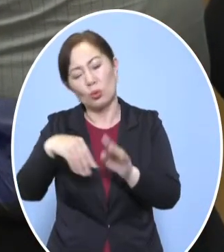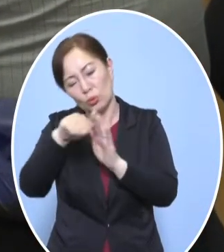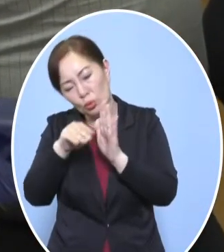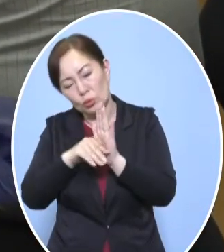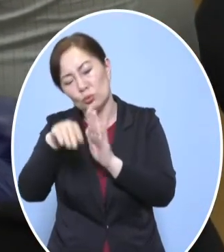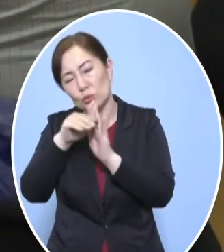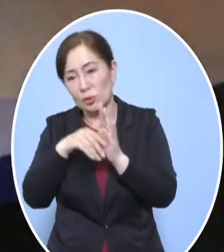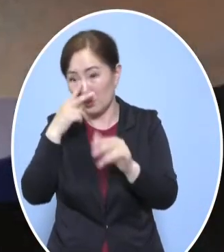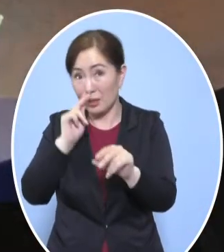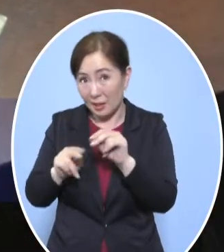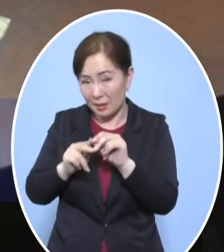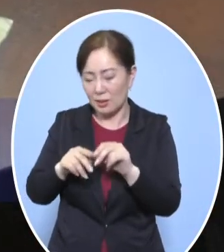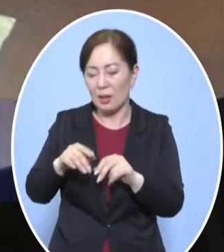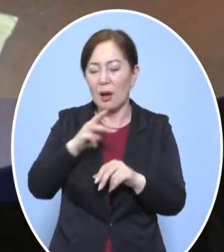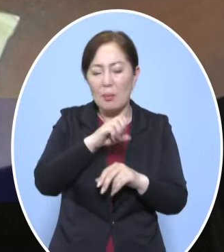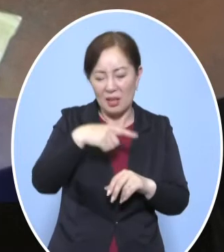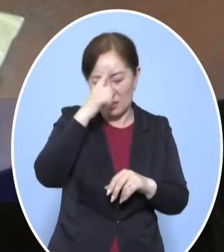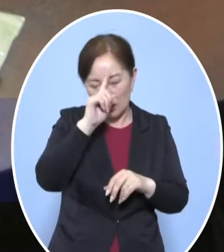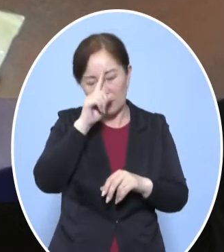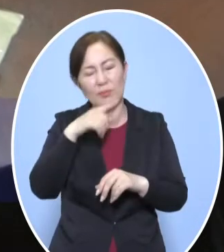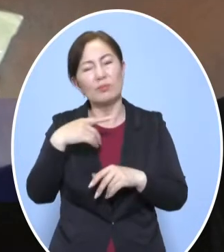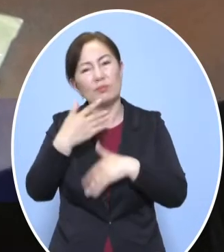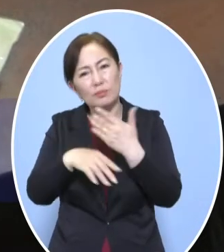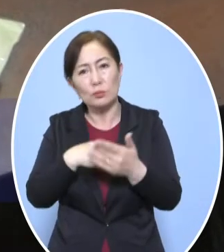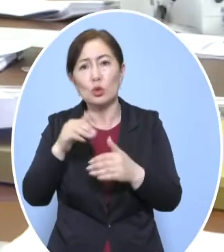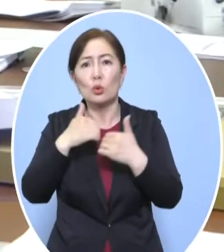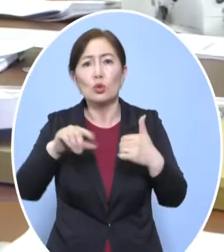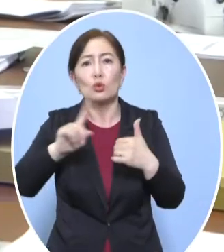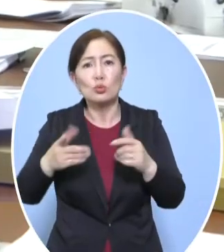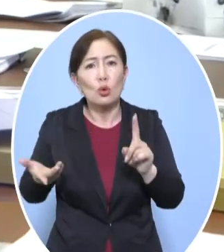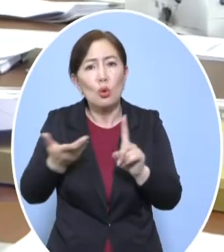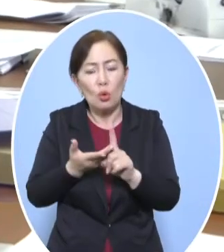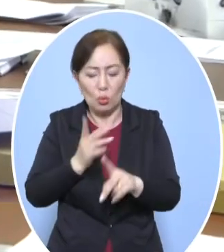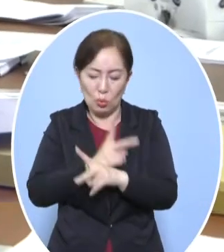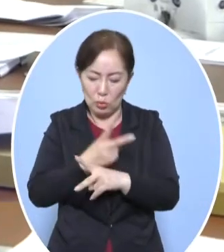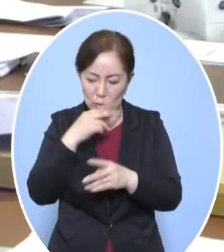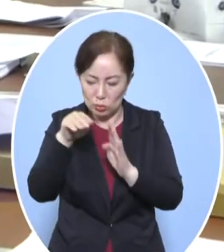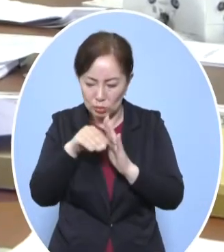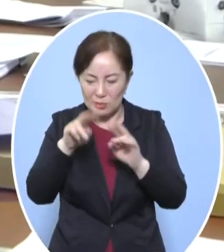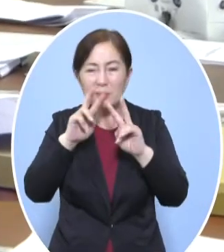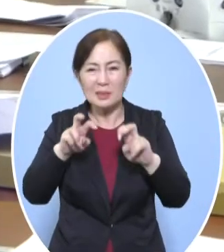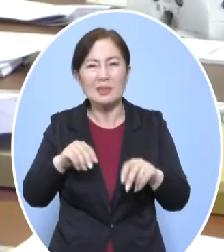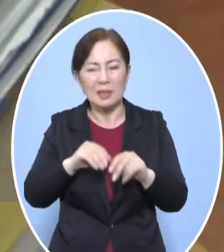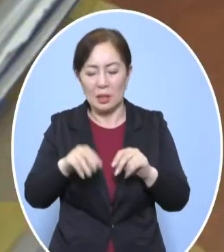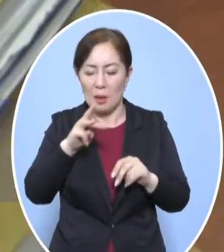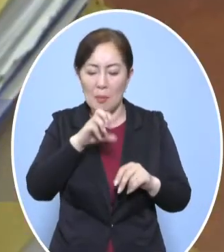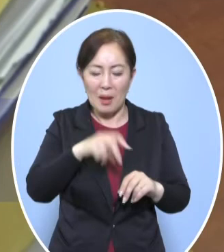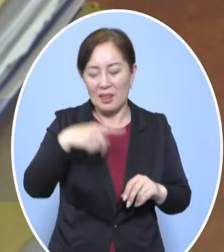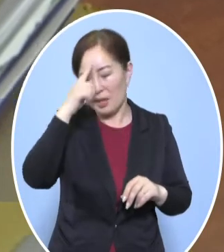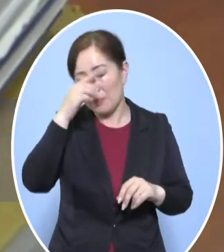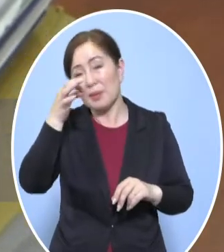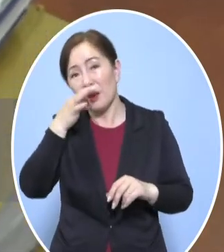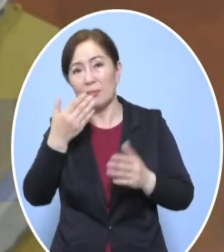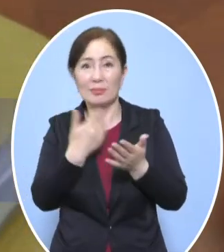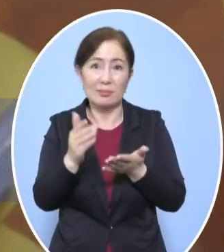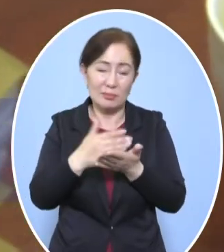дүрм журмыг хянах, малын эмнэлгийн хэрэгсэл үйлдвэрлэх тусгай зөвшөөрөл олох үйл явцтай танилцаж, хууль дүрм журмыг хянах юм а. Мөн малын эмнэлгийн